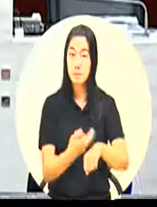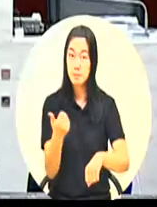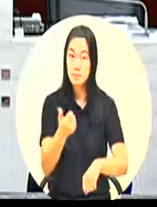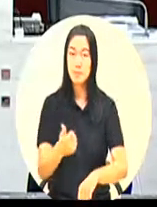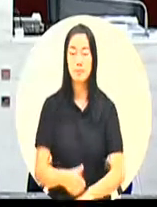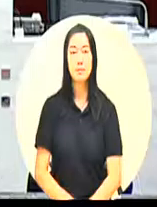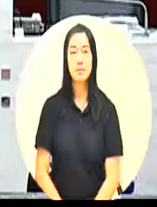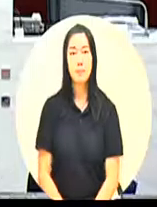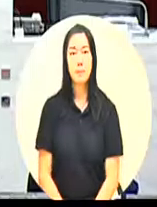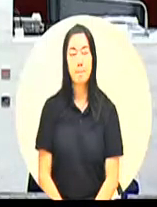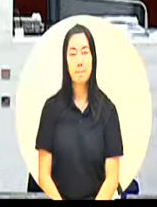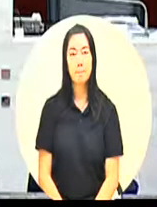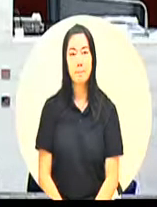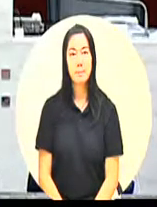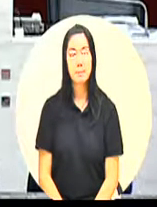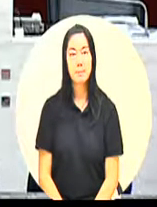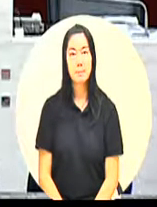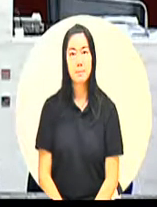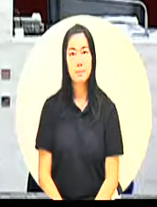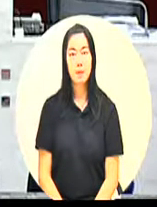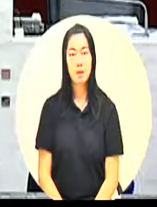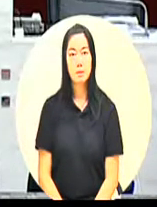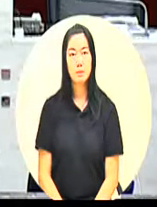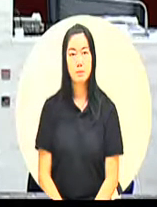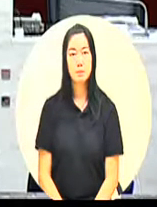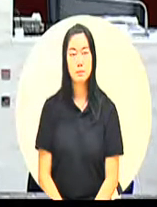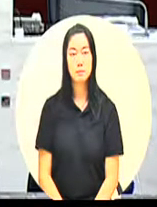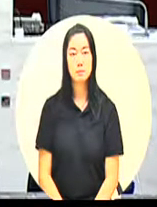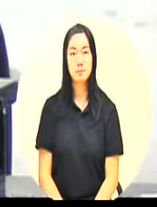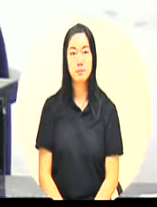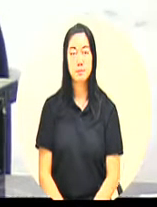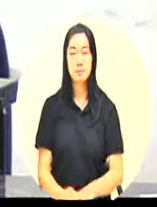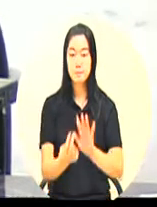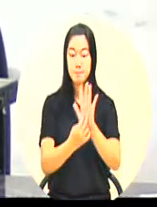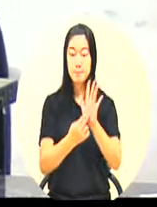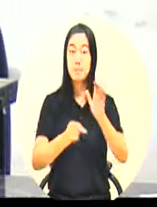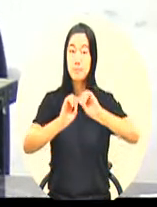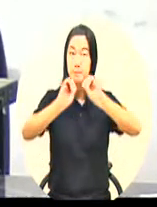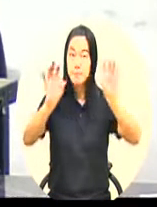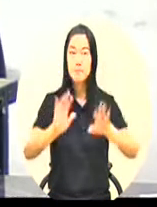请罗议员说明。 是，跟主席跟各位同仁报告。